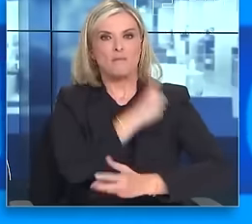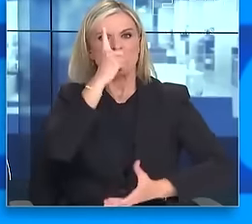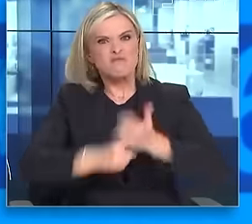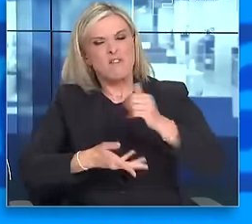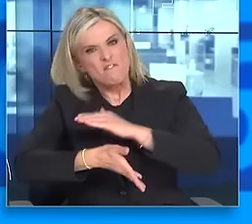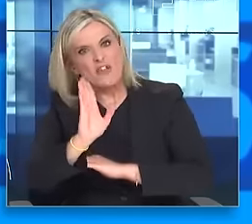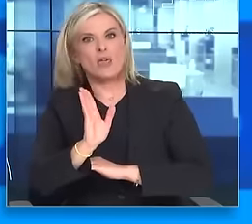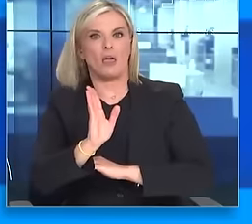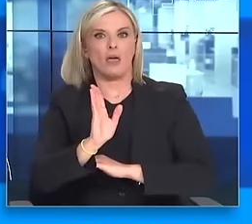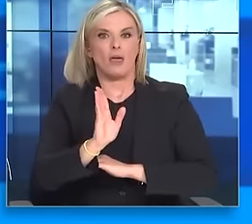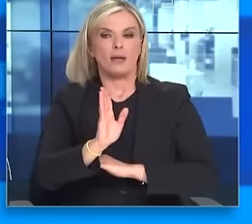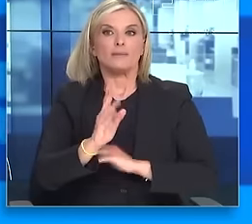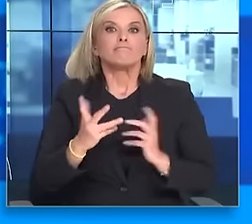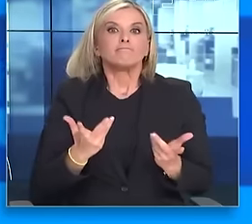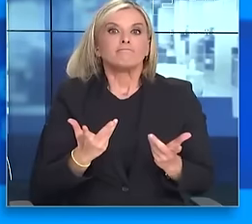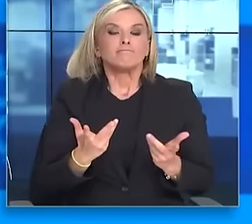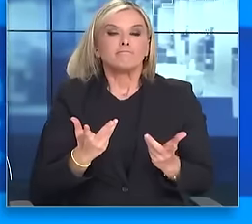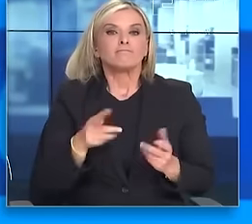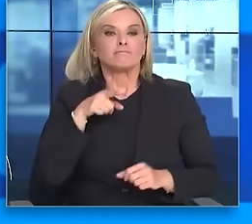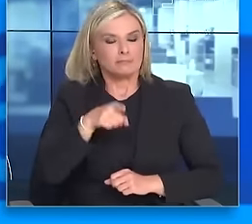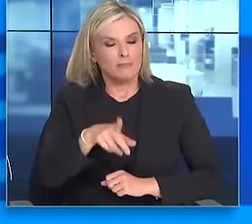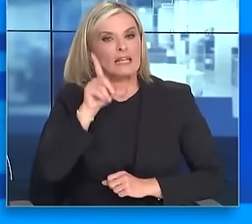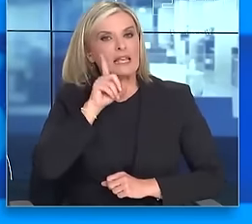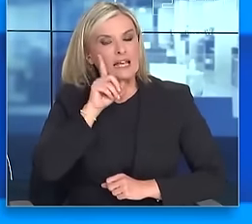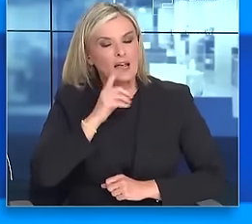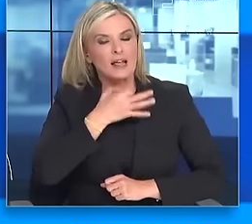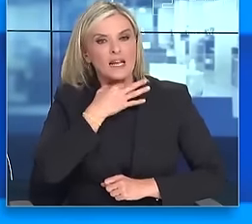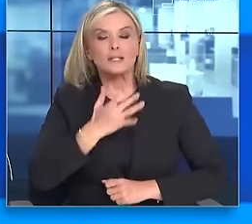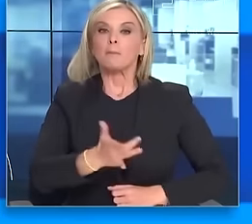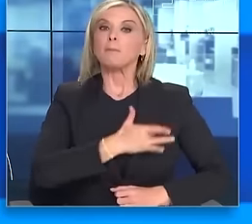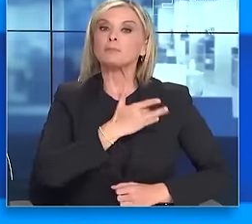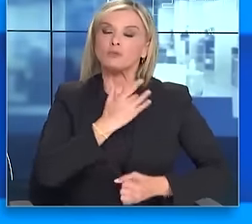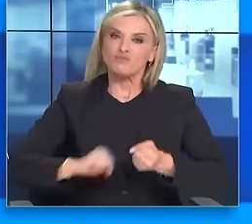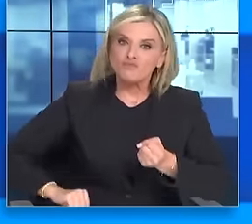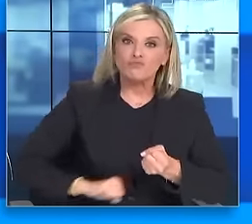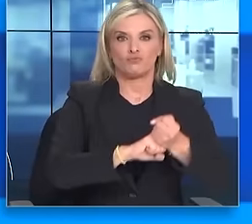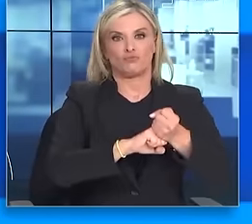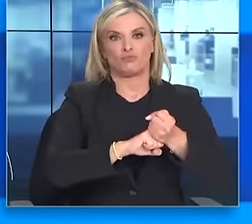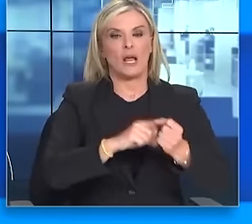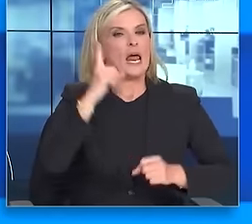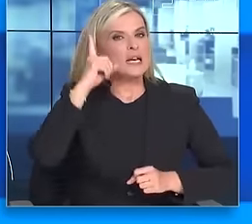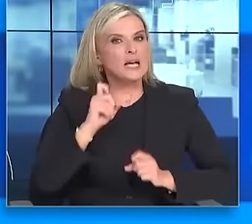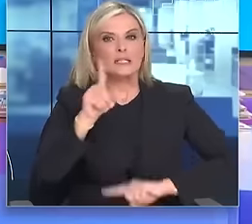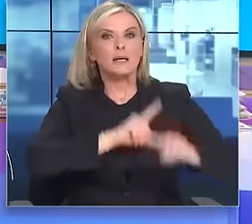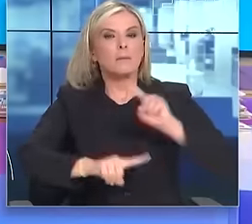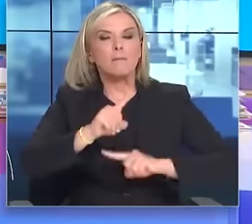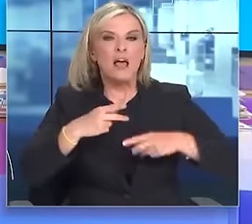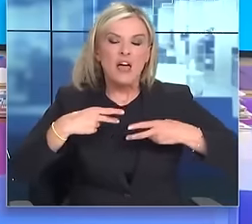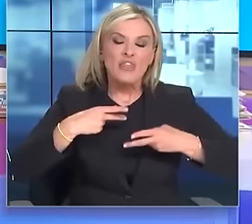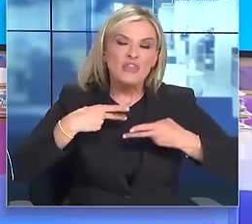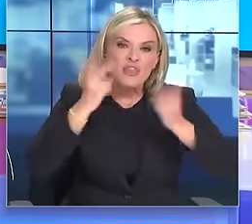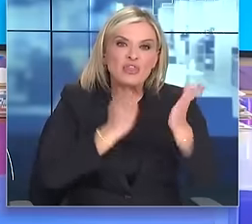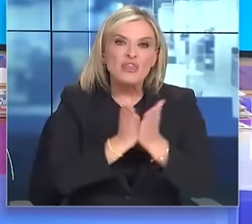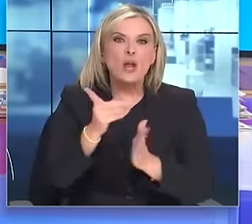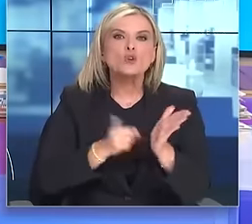χρειάζεται κυρίως ψυχολογική στήριξη, όχι μόνο και νομική στήριξη, ώστε η γυναίκα η οποία έχει αποφασίσει πια ότι πρέπει να κόψει